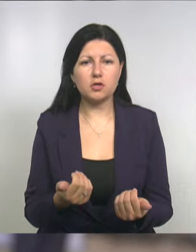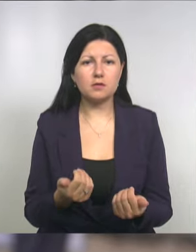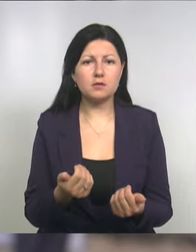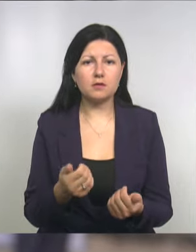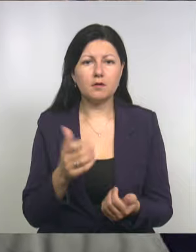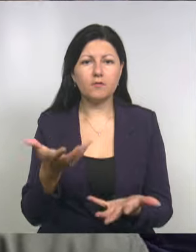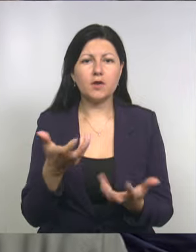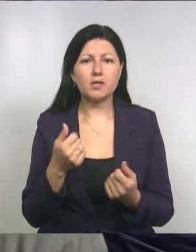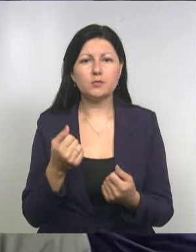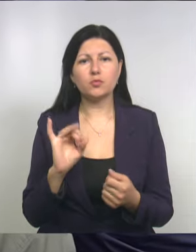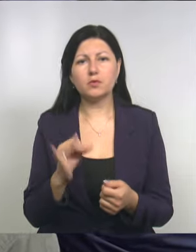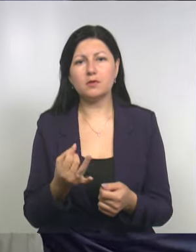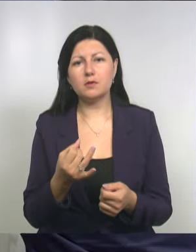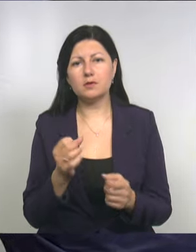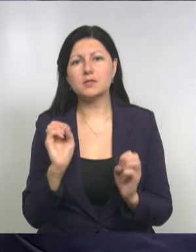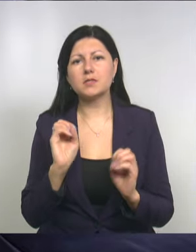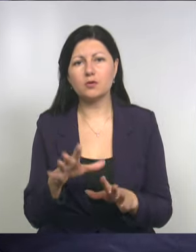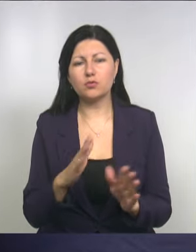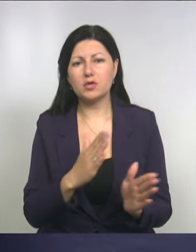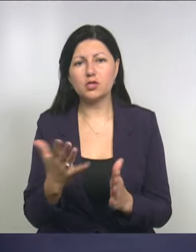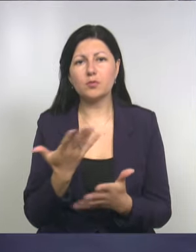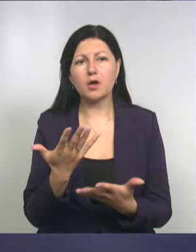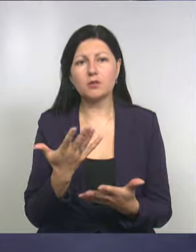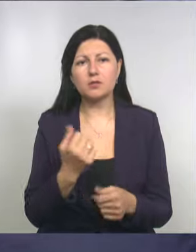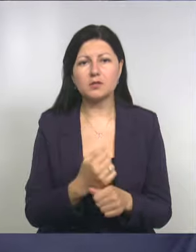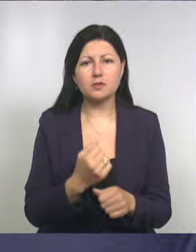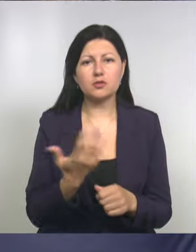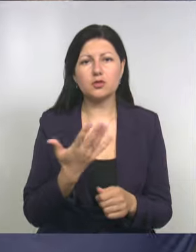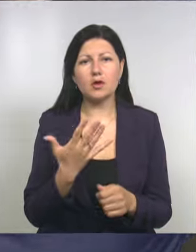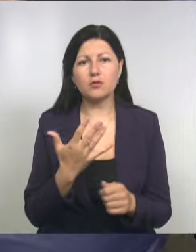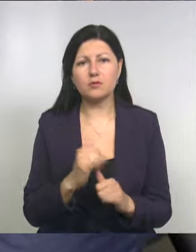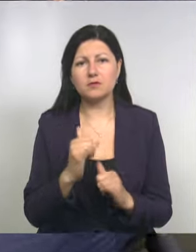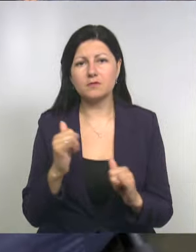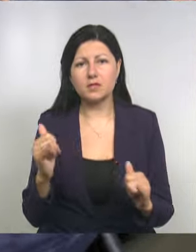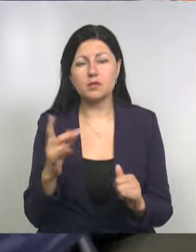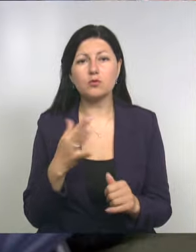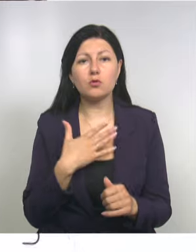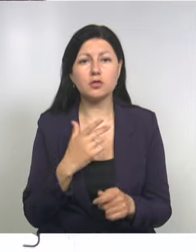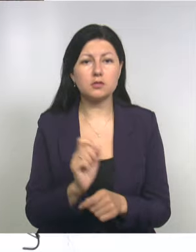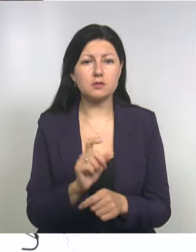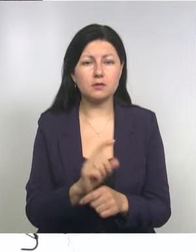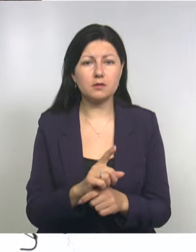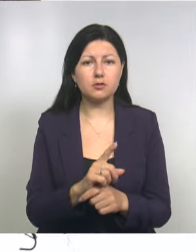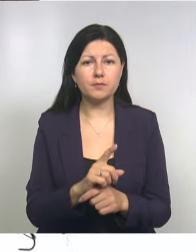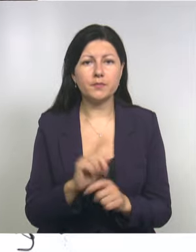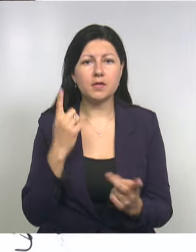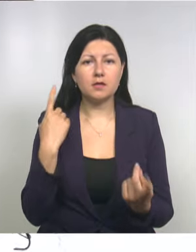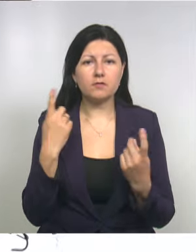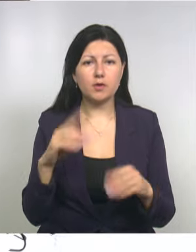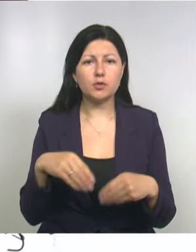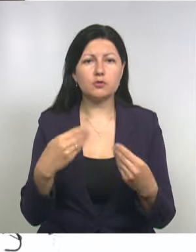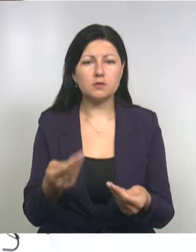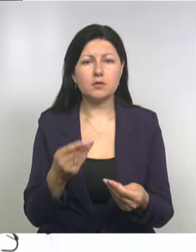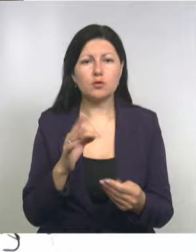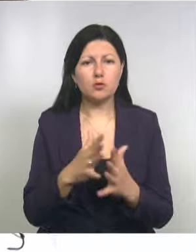западники возьмут и сдадут тот режим, который они содержат, который они вырастили. Но наша задача – донести достоверную информацию до